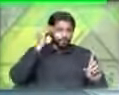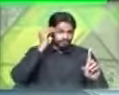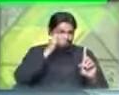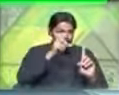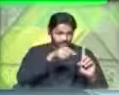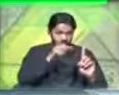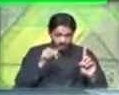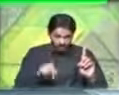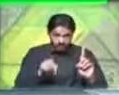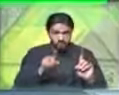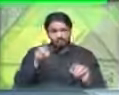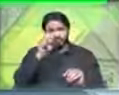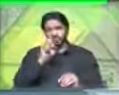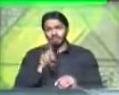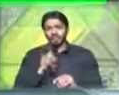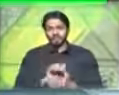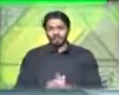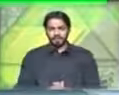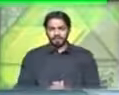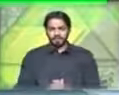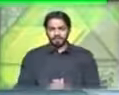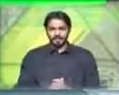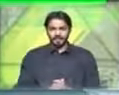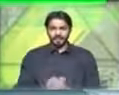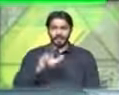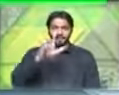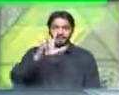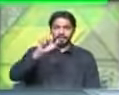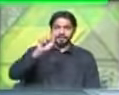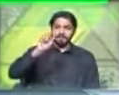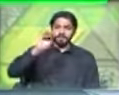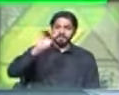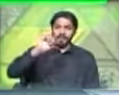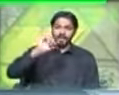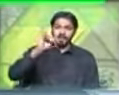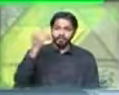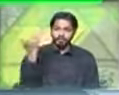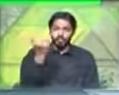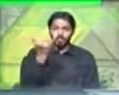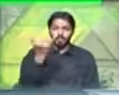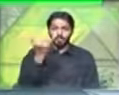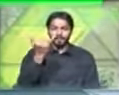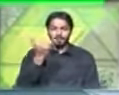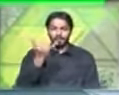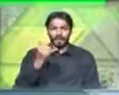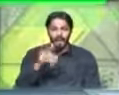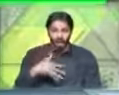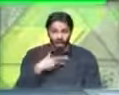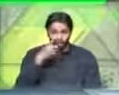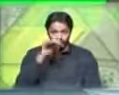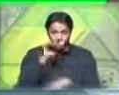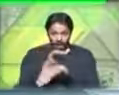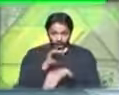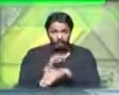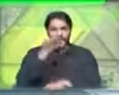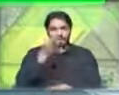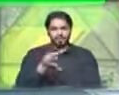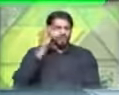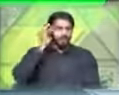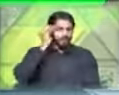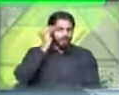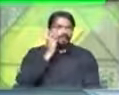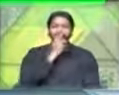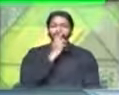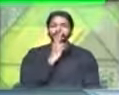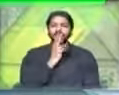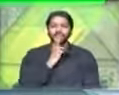على دلالتها الحقيقية. الفهم كمقوم من مقومات المنهج النبوي في الدعوة إلى الآخر. مشاهدينا الكرام، السلام